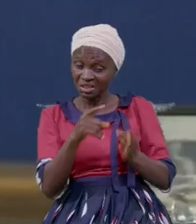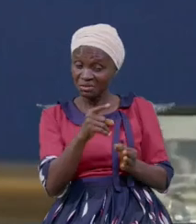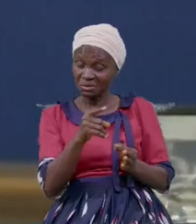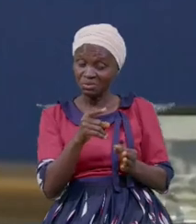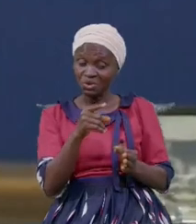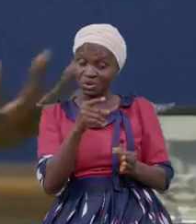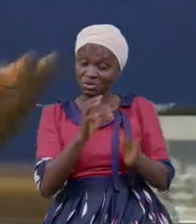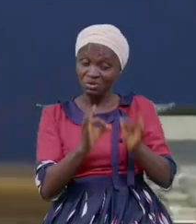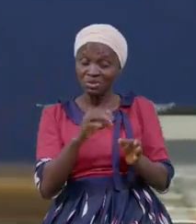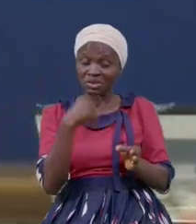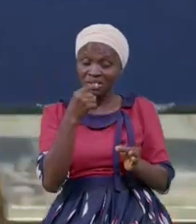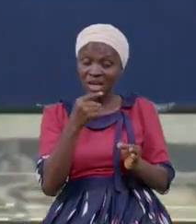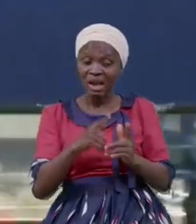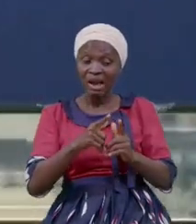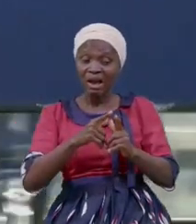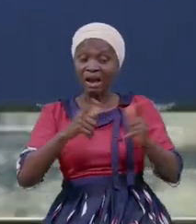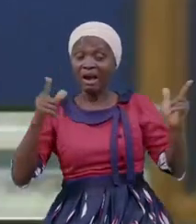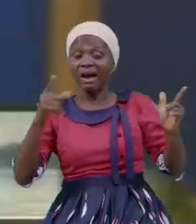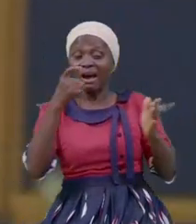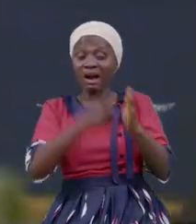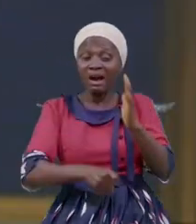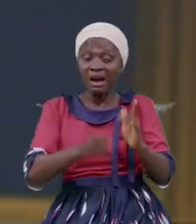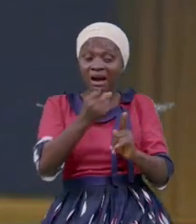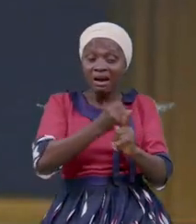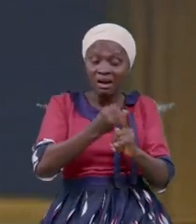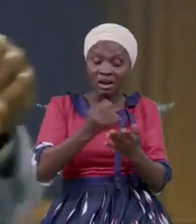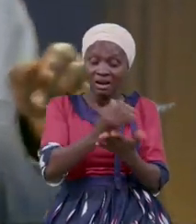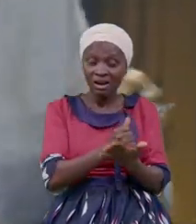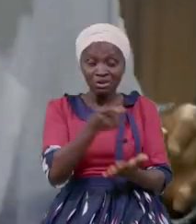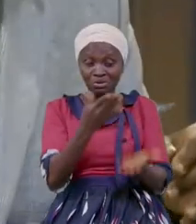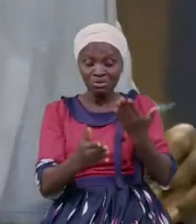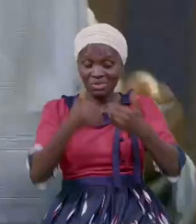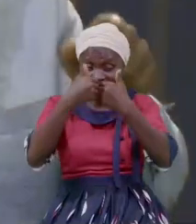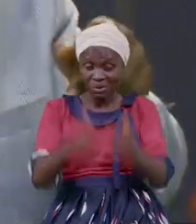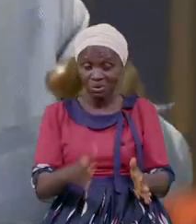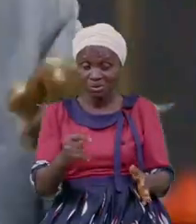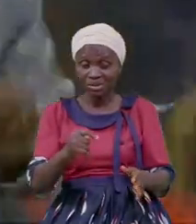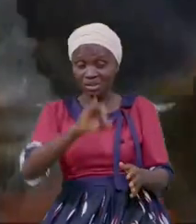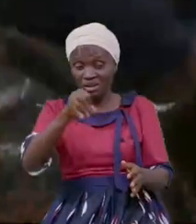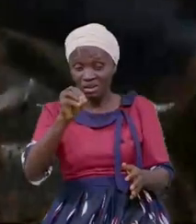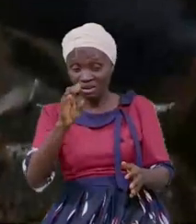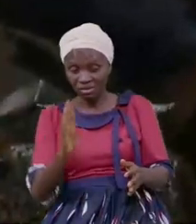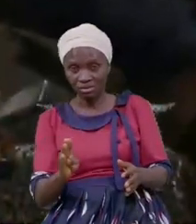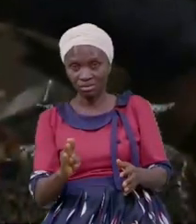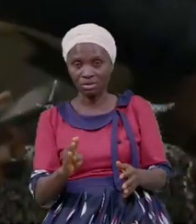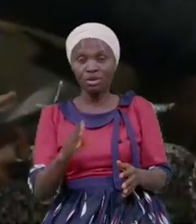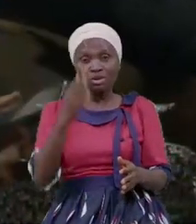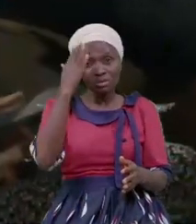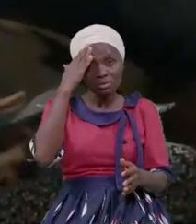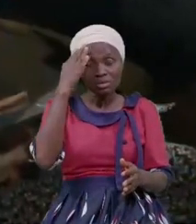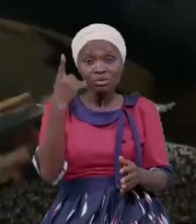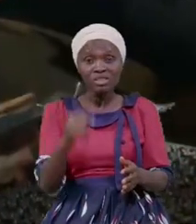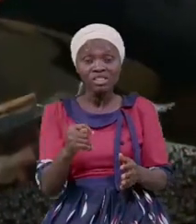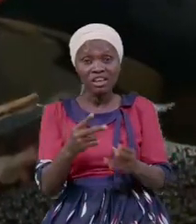voici le montant élevé que je veux la valeur que tu tribu la vertu que tu